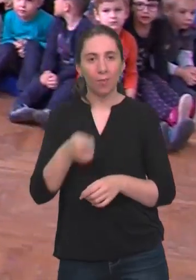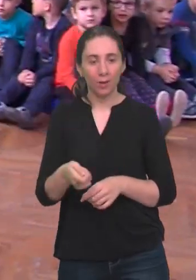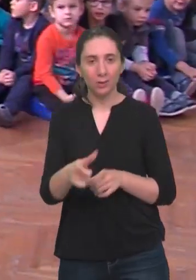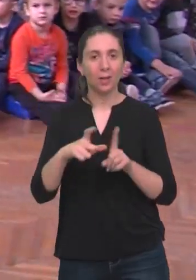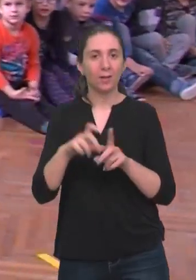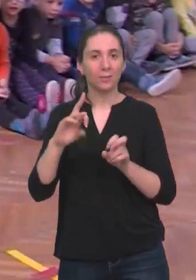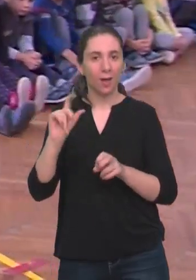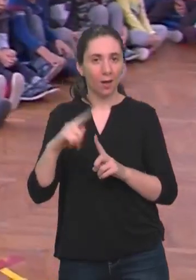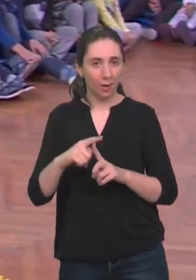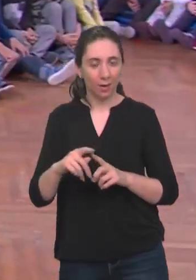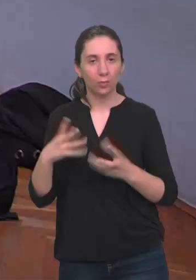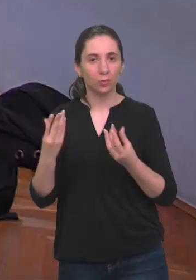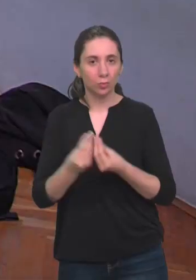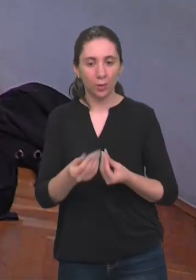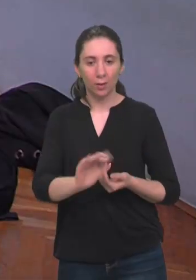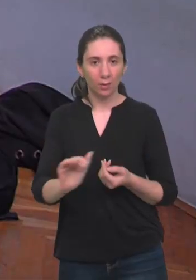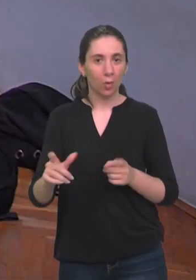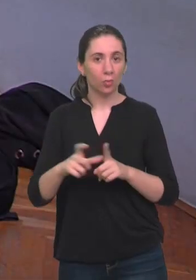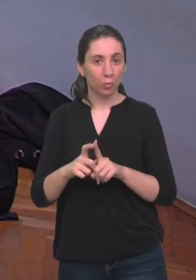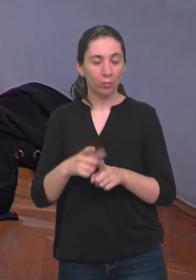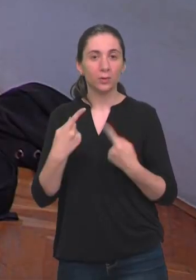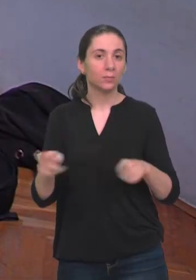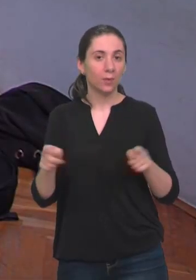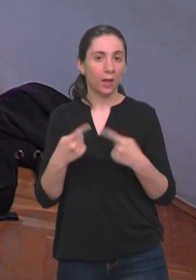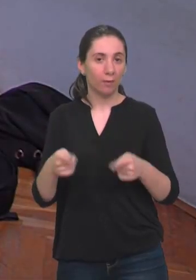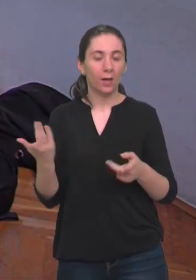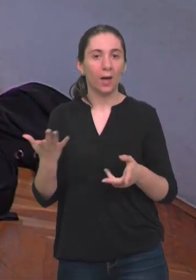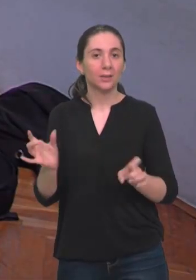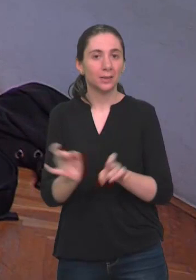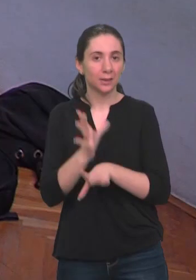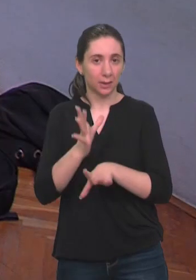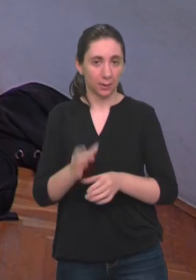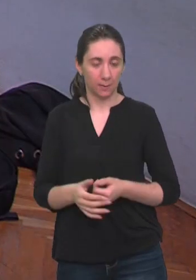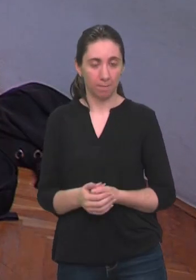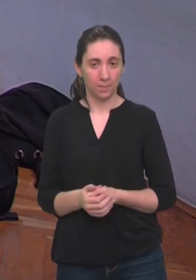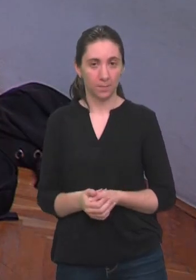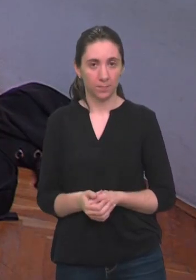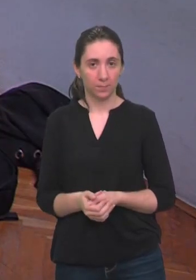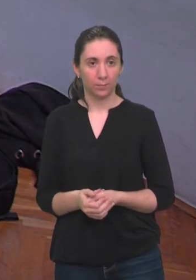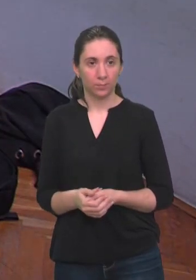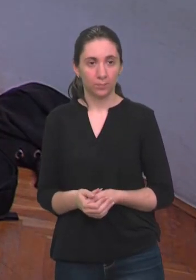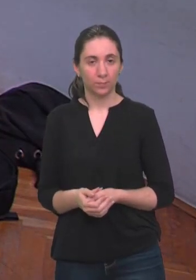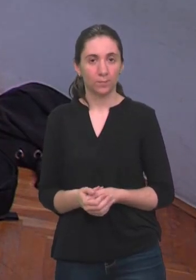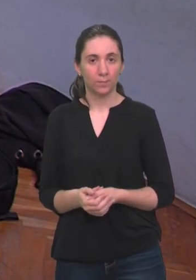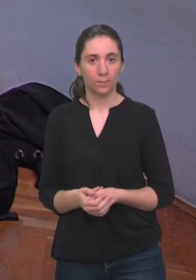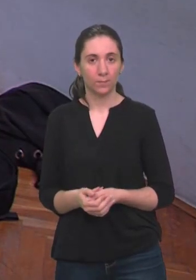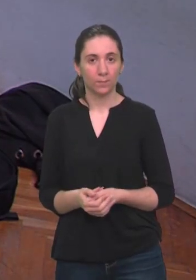Dartom zajedno s dubovačkim vrtićancima zapjevaju pjesmu Kad si sretan. Kad si